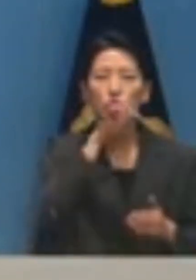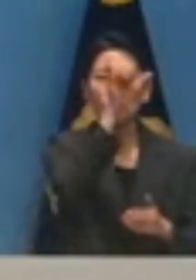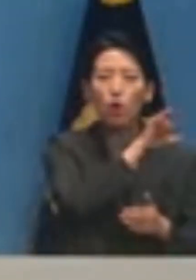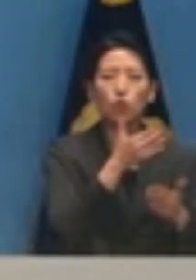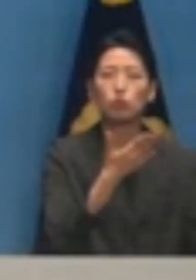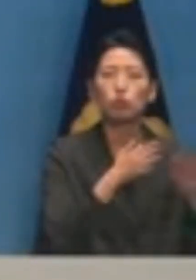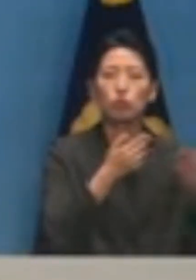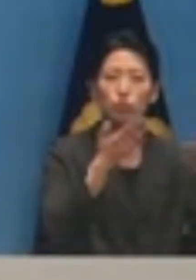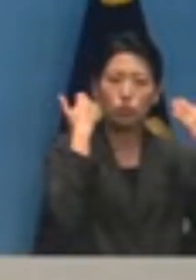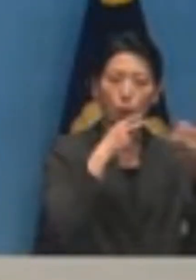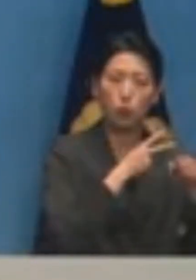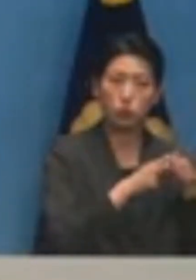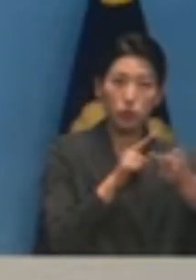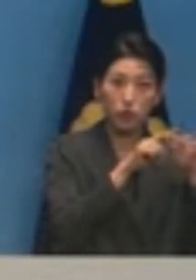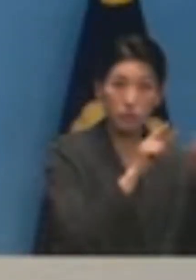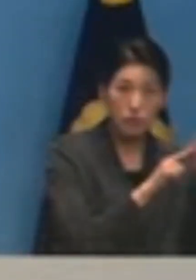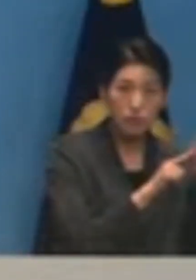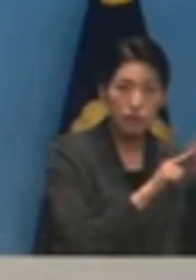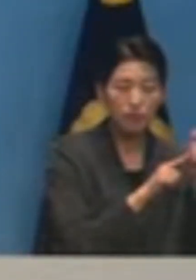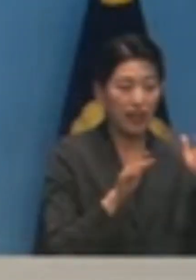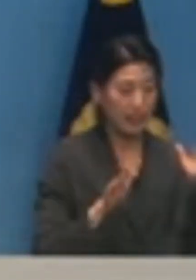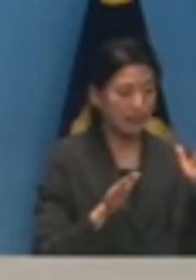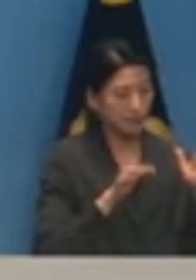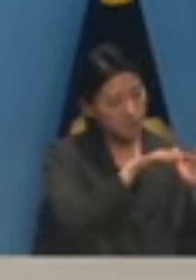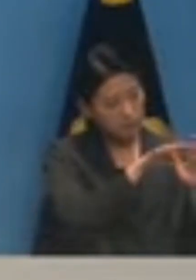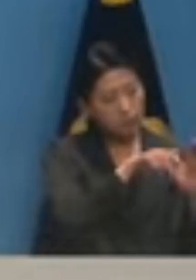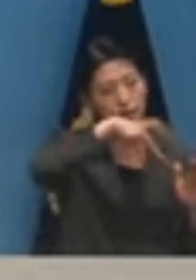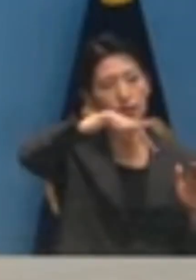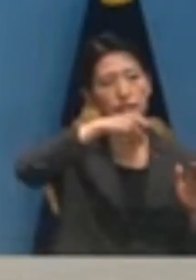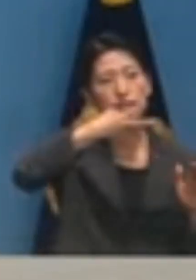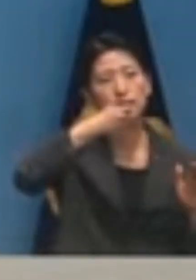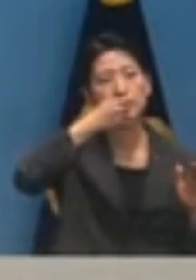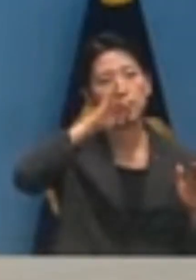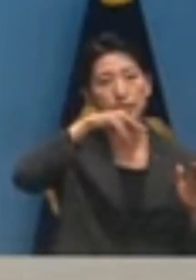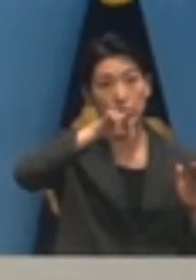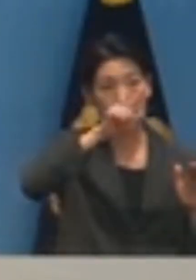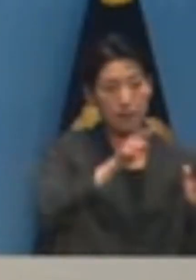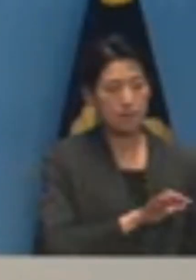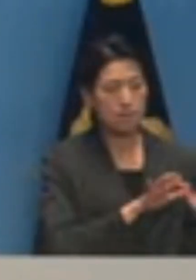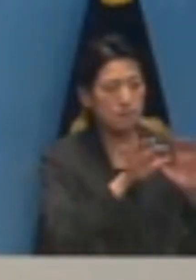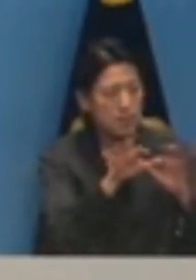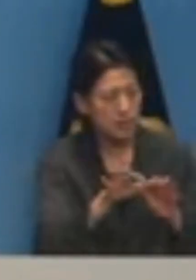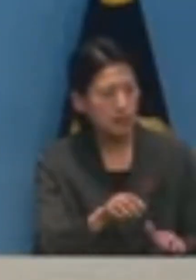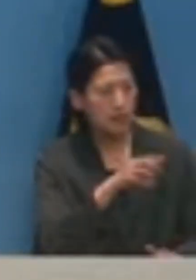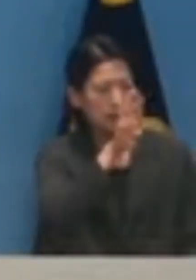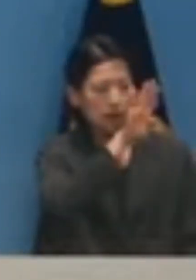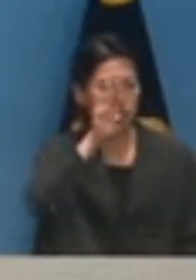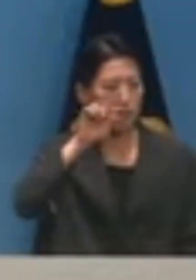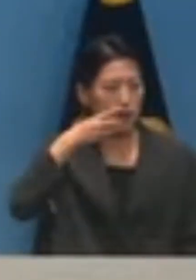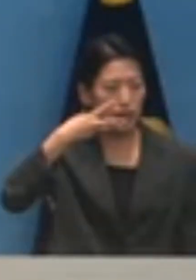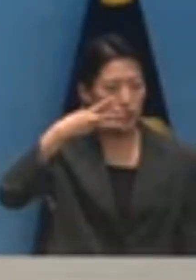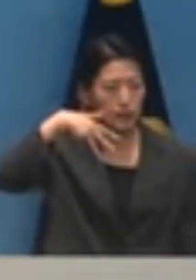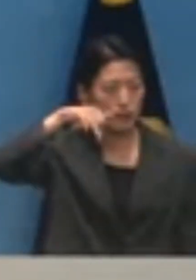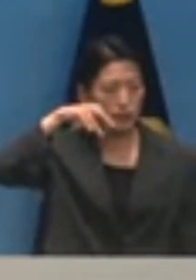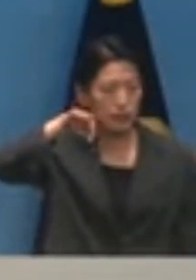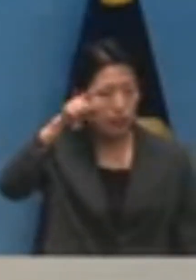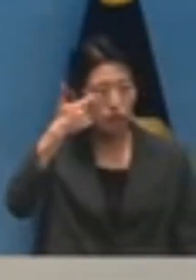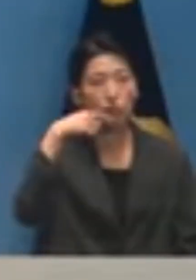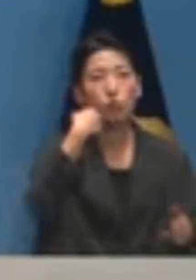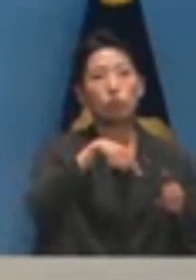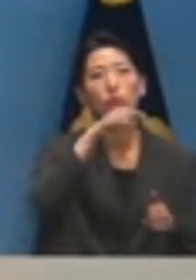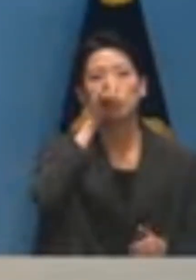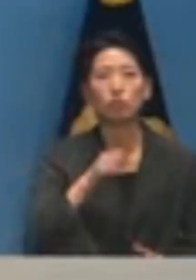아이들을 데리고 지리산에가 빨치산 추모 행사를 진행하는 듯 빠르게 정치단체로 변질됐으며